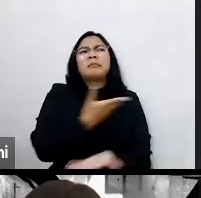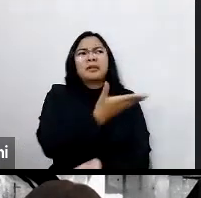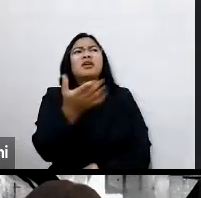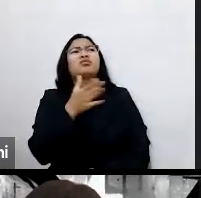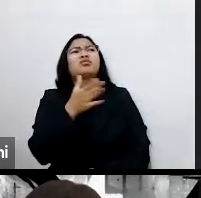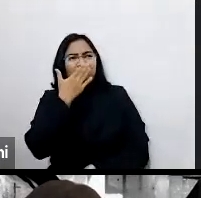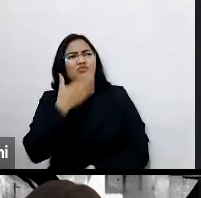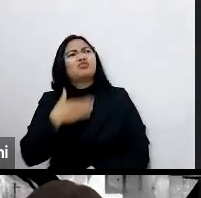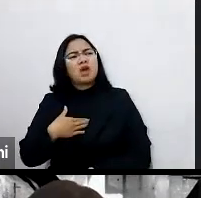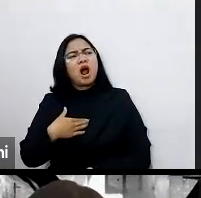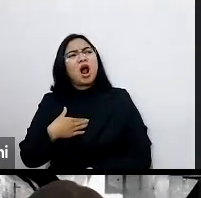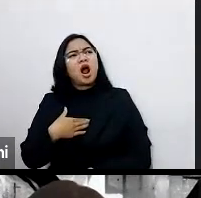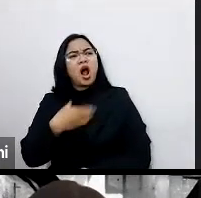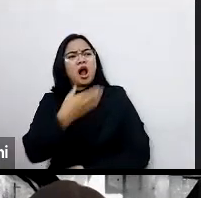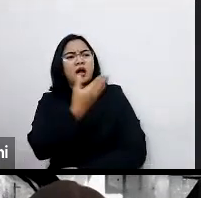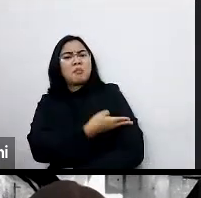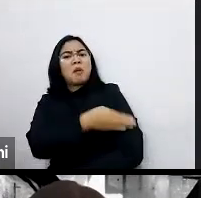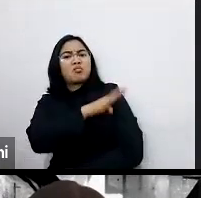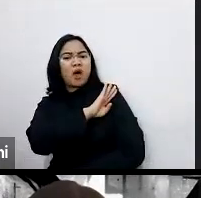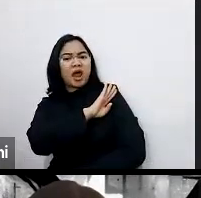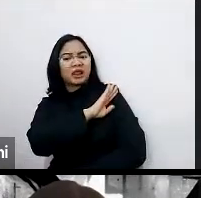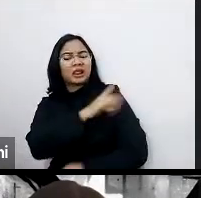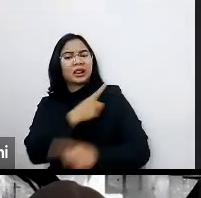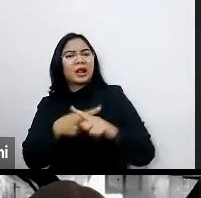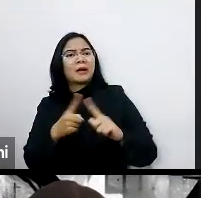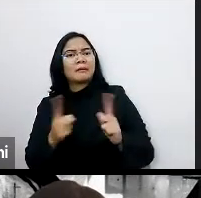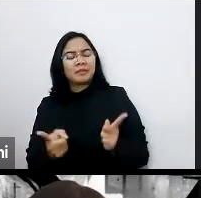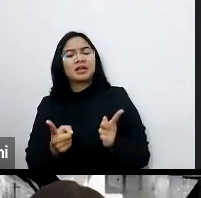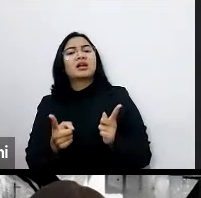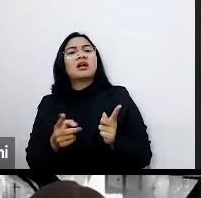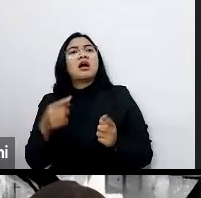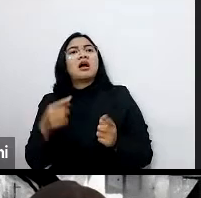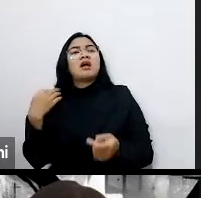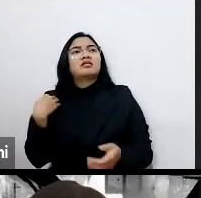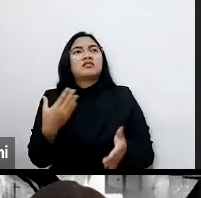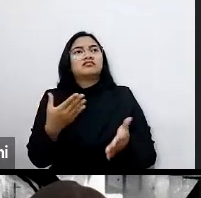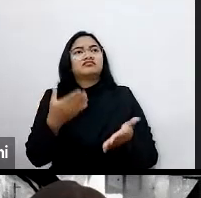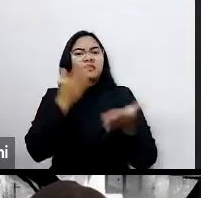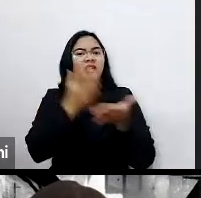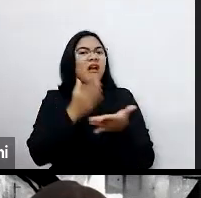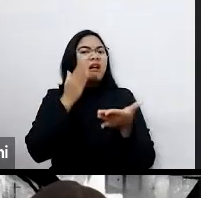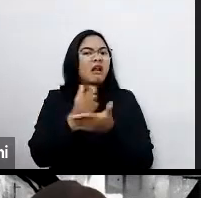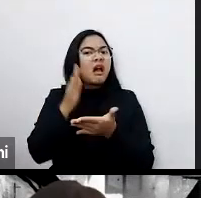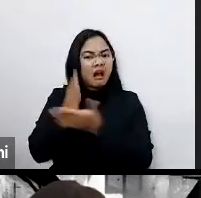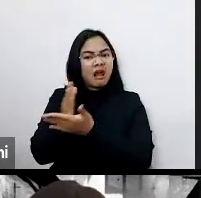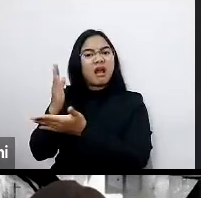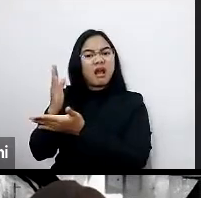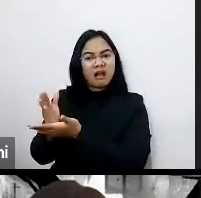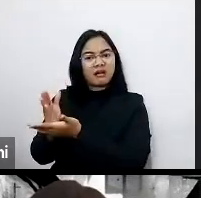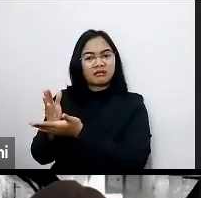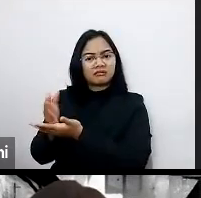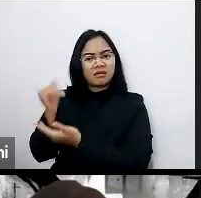punya kompetensi tapi ya itu ada halangan kayak yang keluar di meme-meme itu loh yang